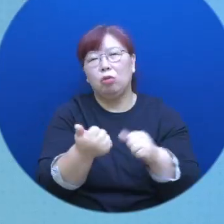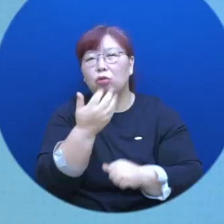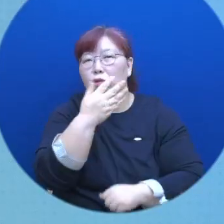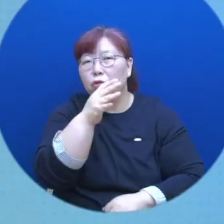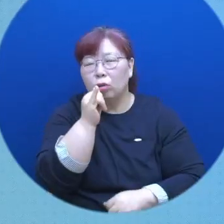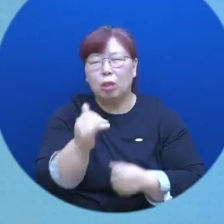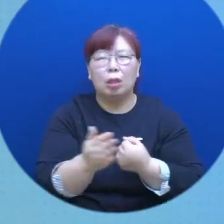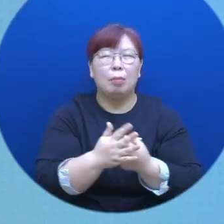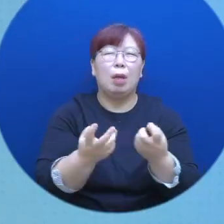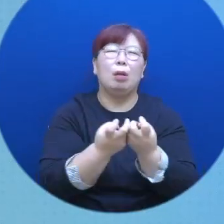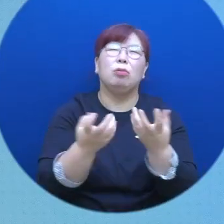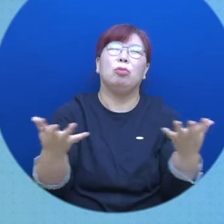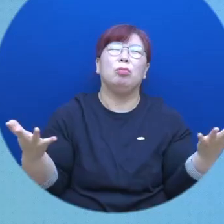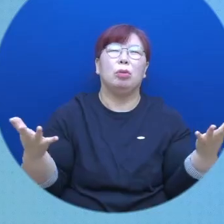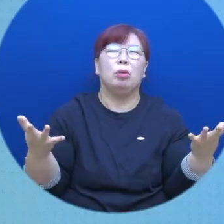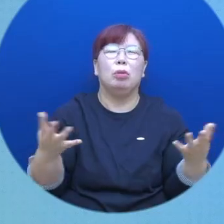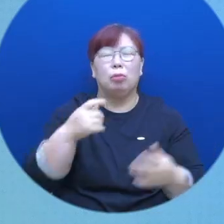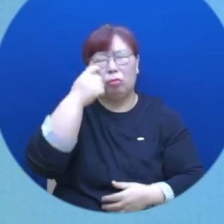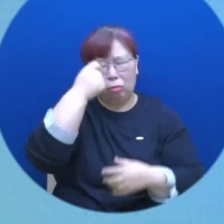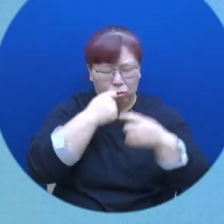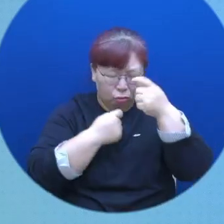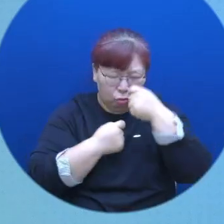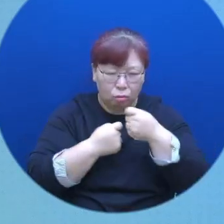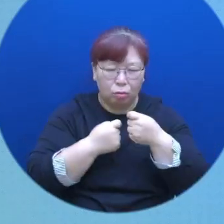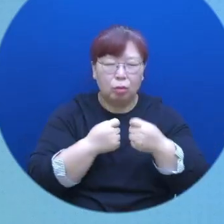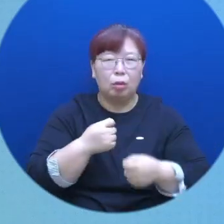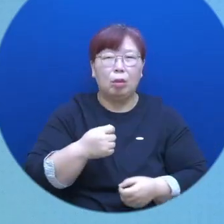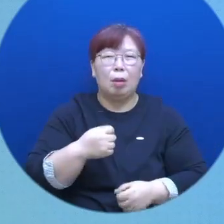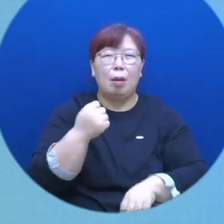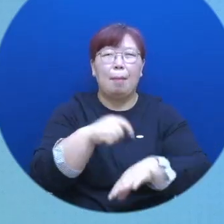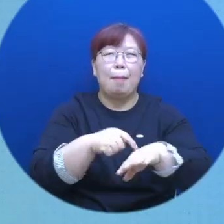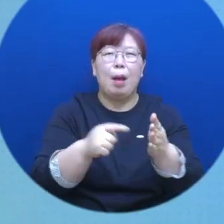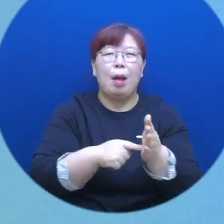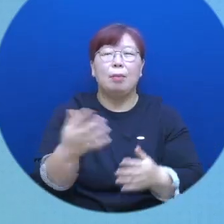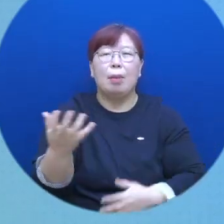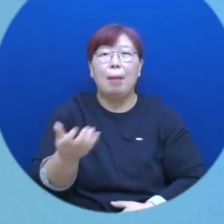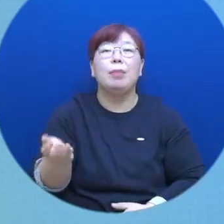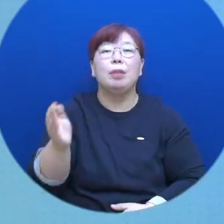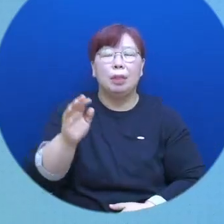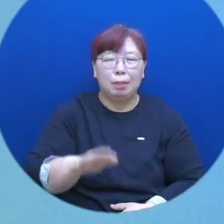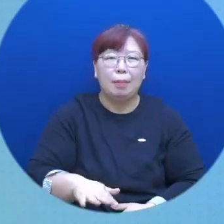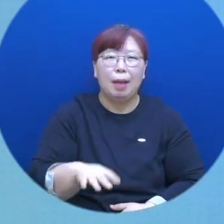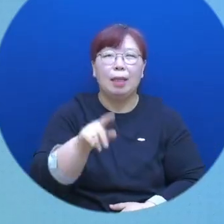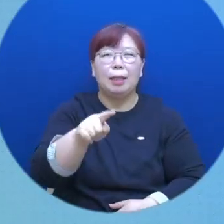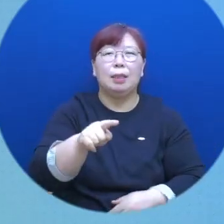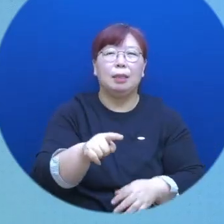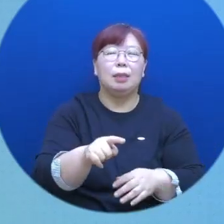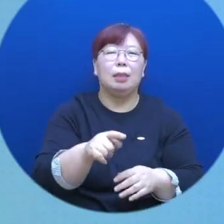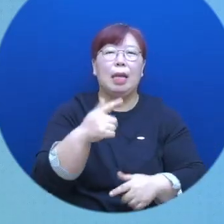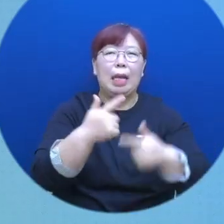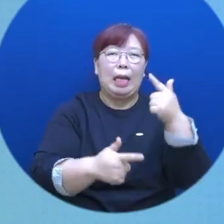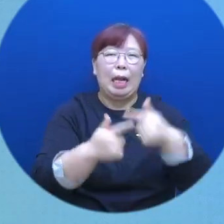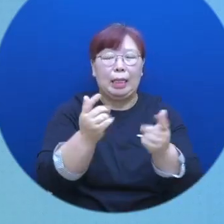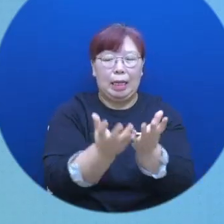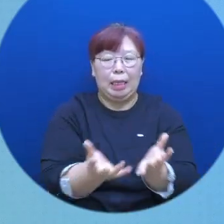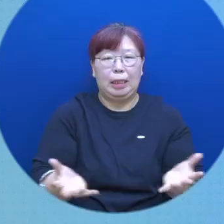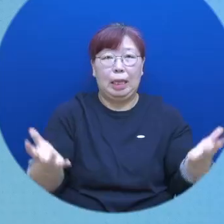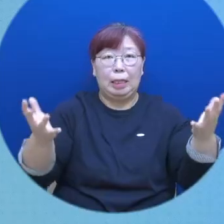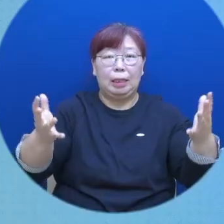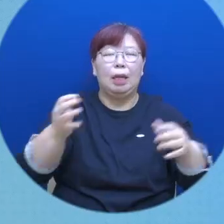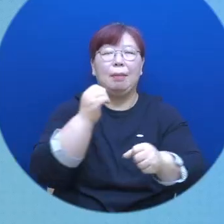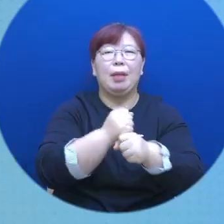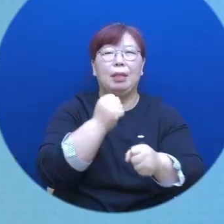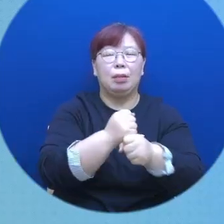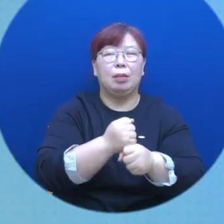수 없이 피눈물 나며 갈대 상자를 만들어 그 아이를 나일강에